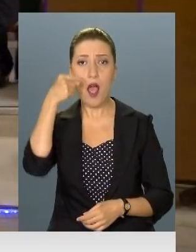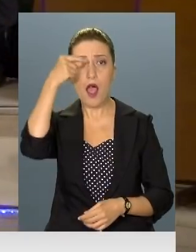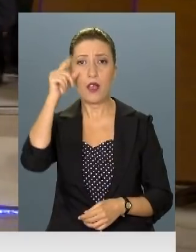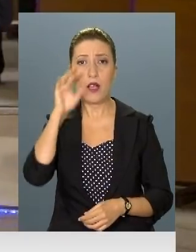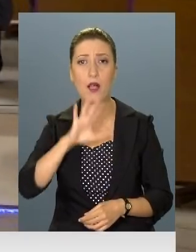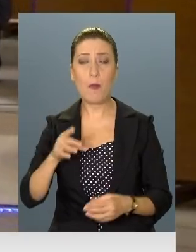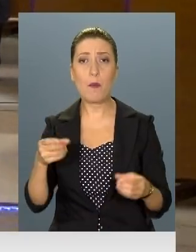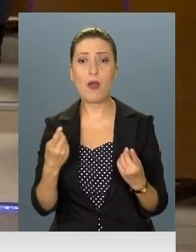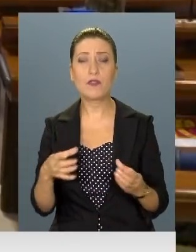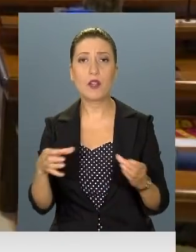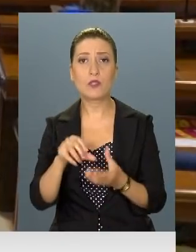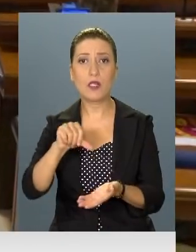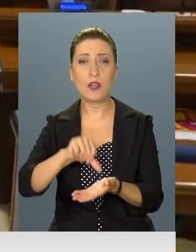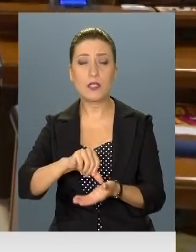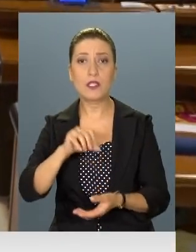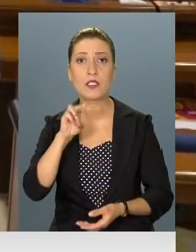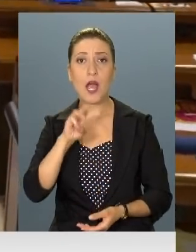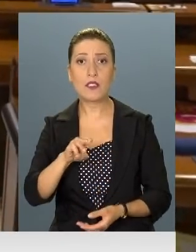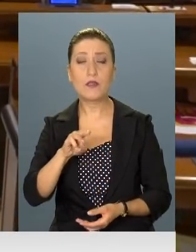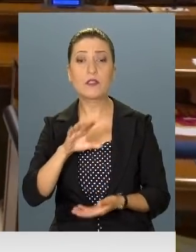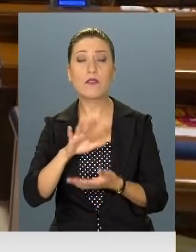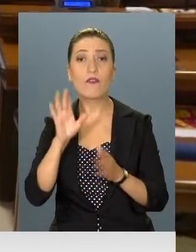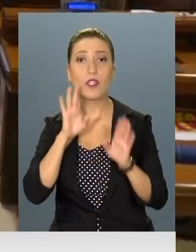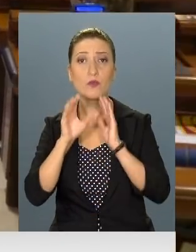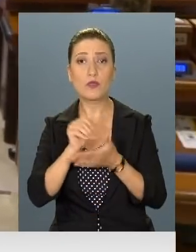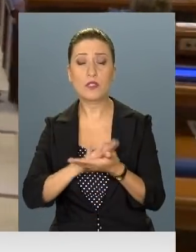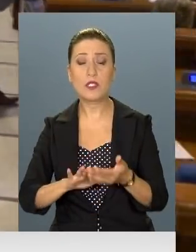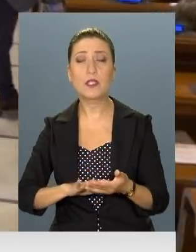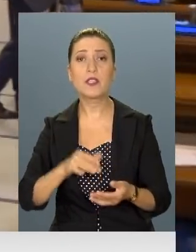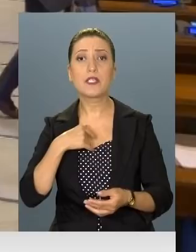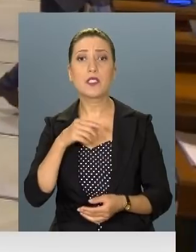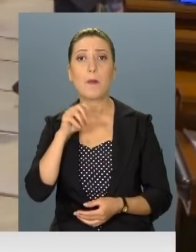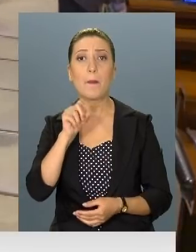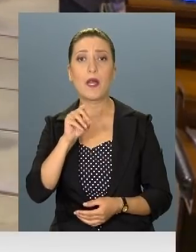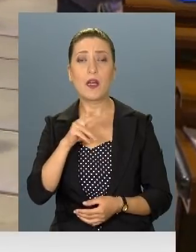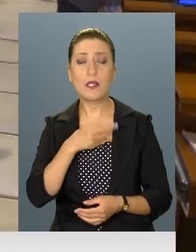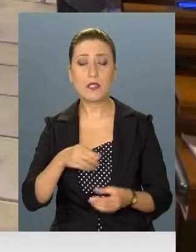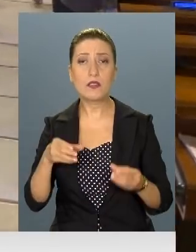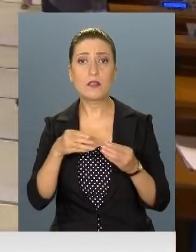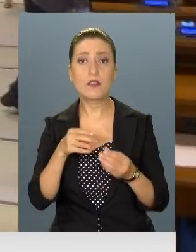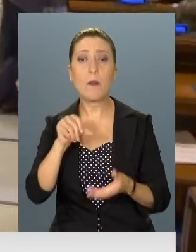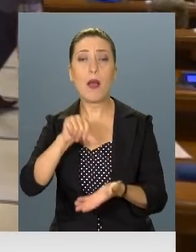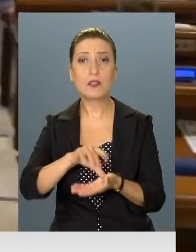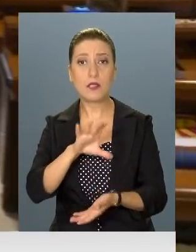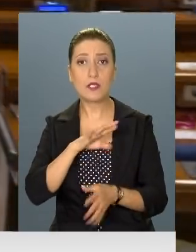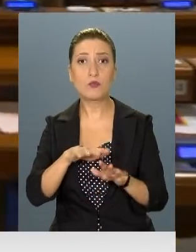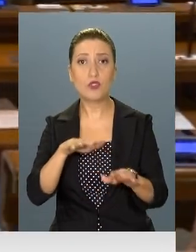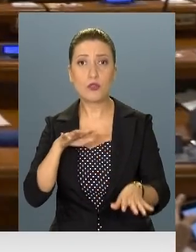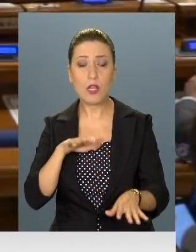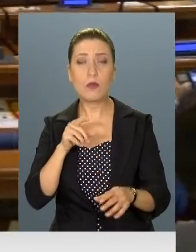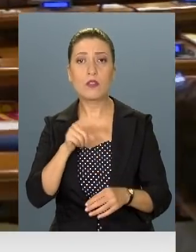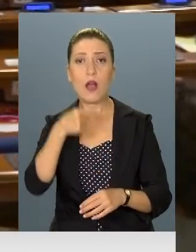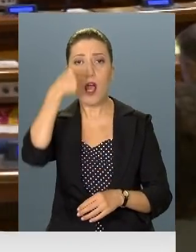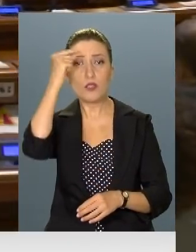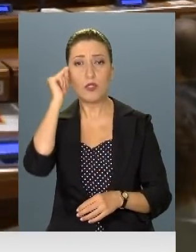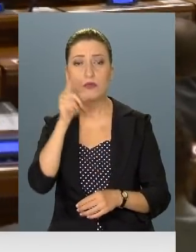Քայլի Ստաթևիկ Հայրապետյանը Facebook-ում գրել էր, որ ինքն ու ԲՀԿ-ական Նաիրա Զորաբյանը նույնպես մասնակցել են այդ միջոցառմանն և հակադարձել